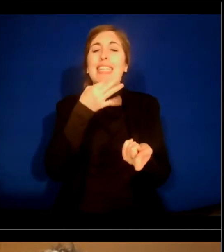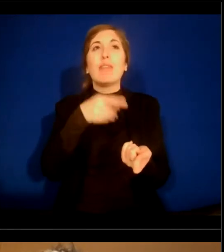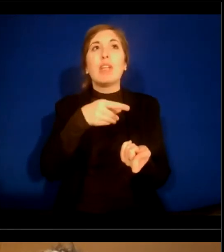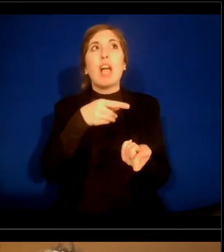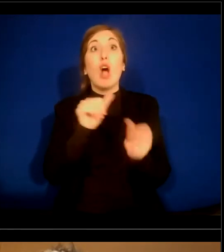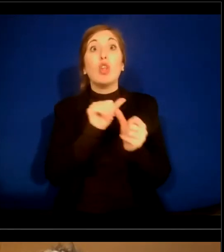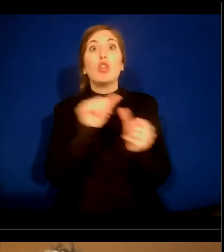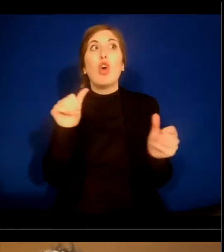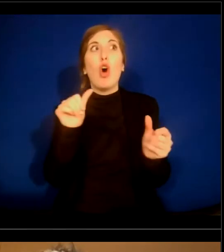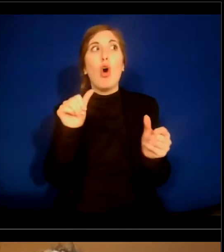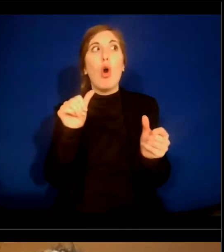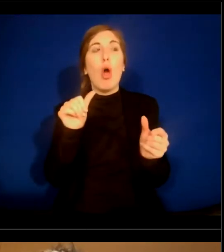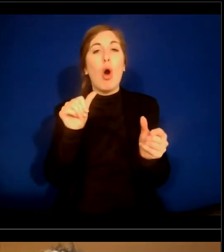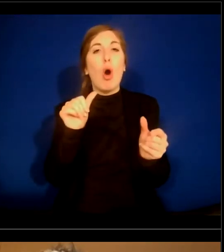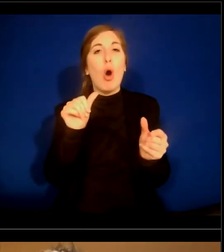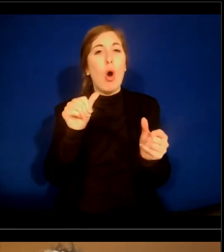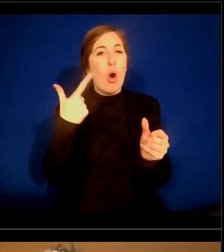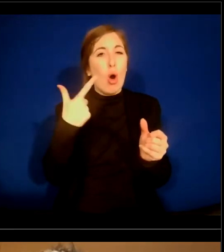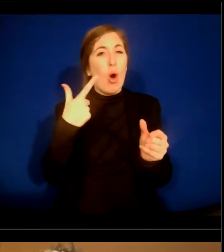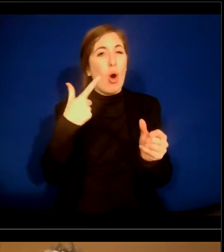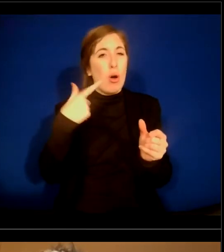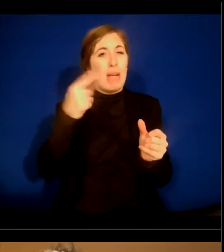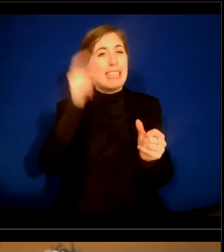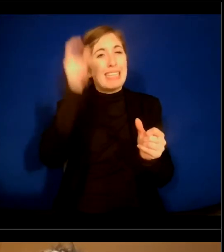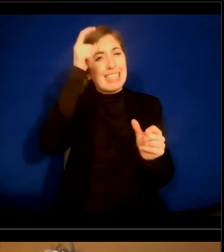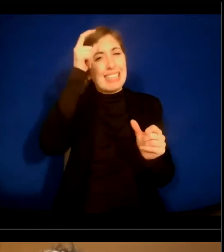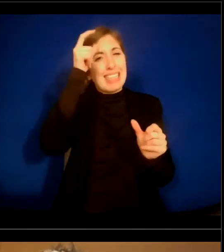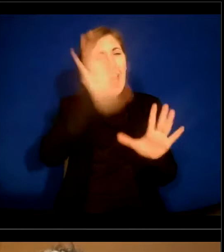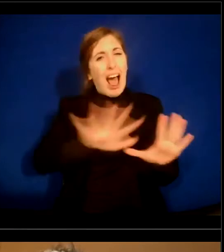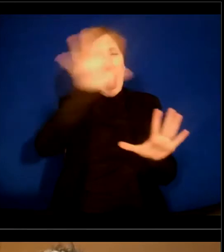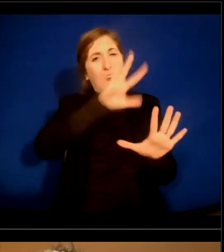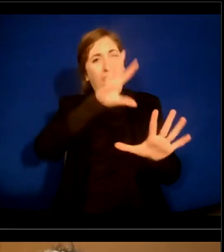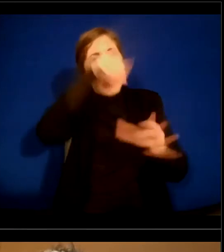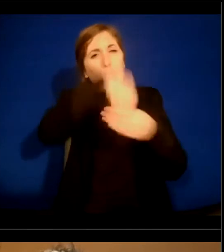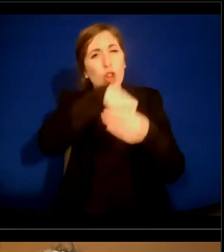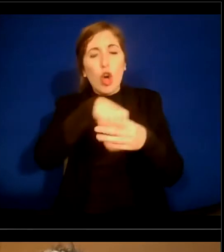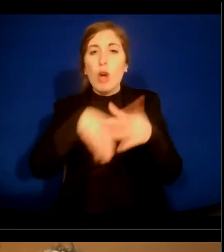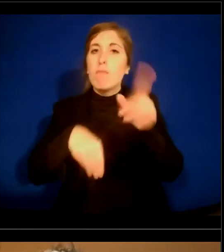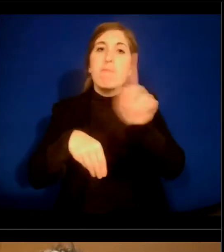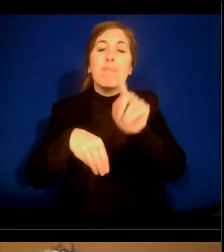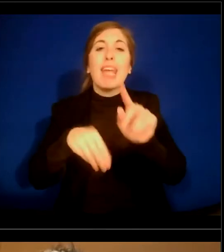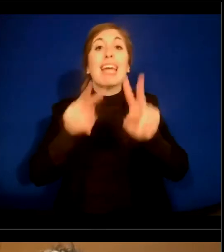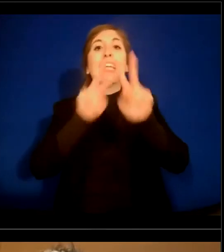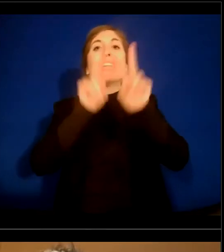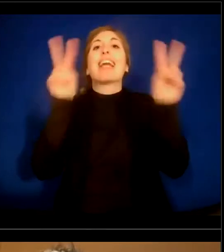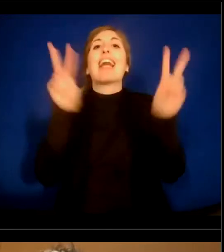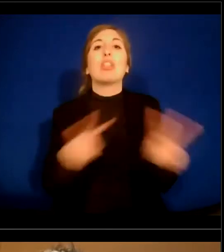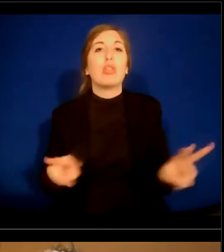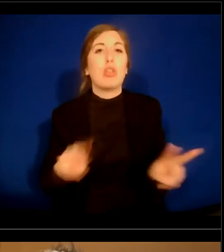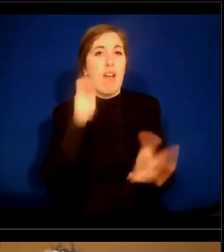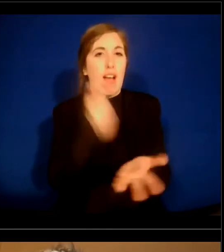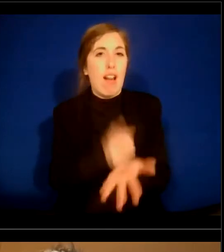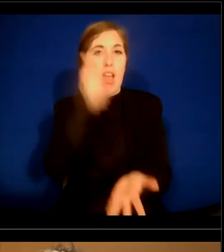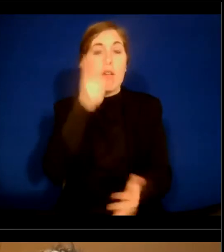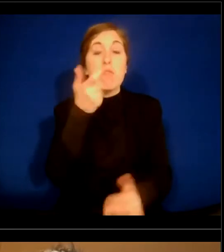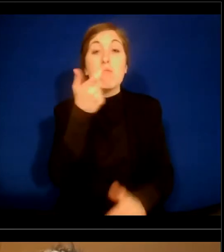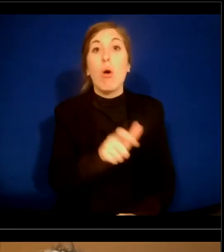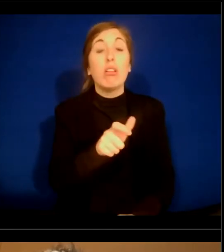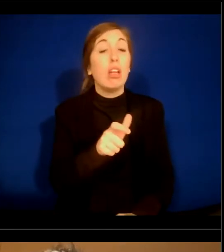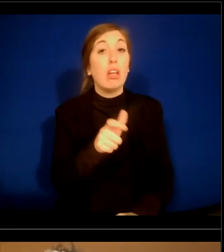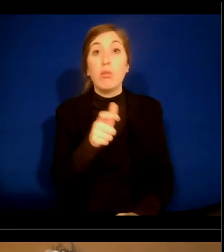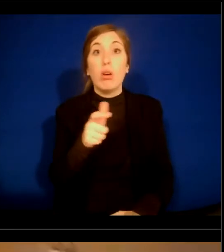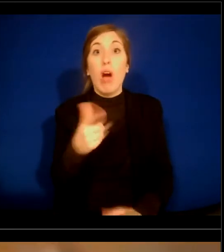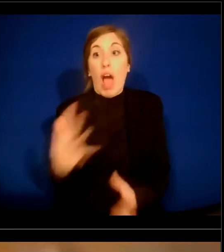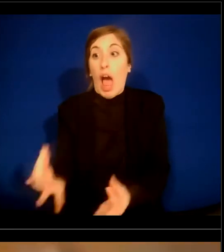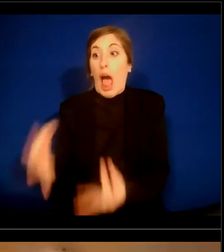all'interno del paese dove si opera, ma anche dall'esterno, che è fondamentale, internazionale, perché ci sono arrivate tantissime informazioni di non